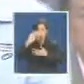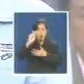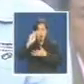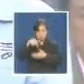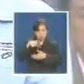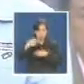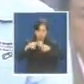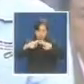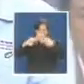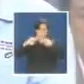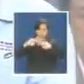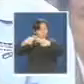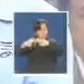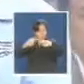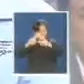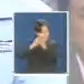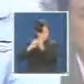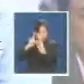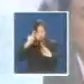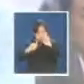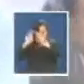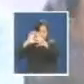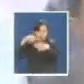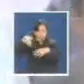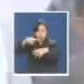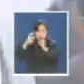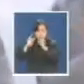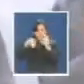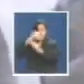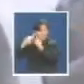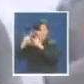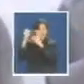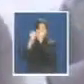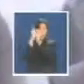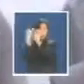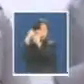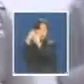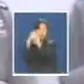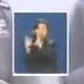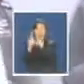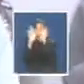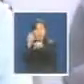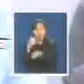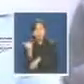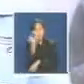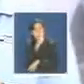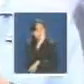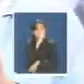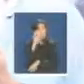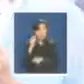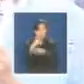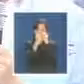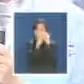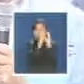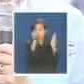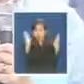ล้วก็สำรวจนักธุรกิจนะครับทุกปีคือไปสอบถามเลยว่าในรอบปีที่ผ่านมาเนี่ย